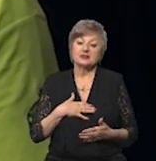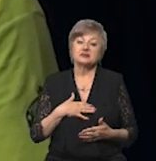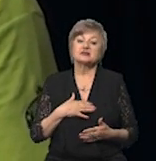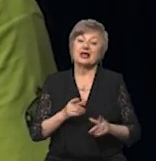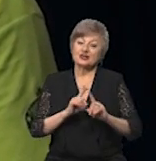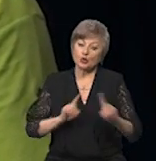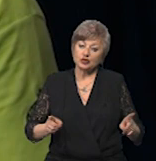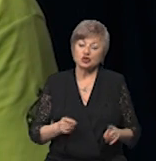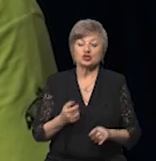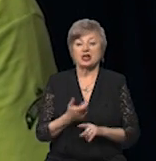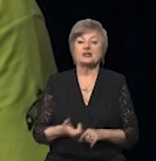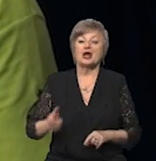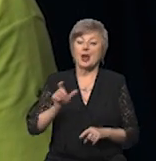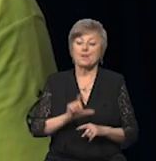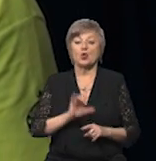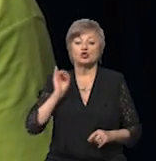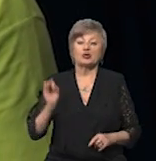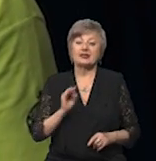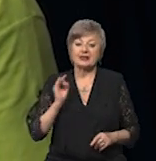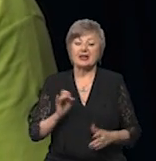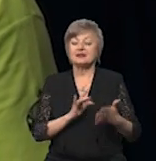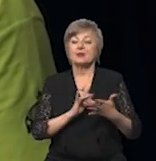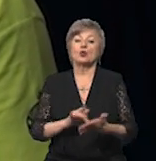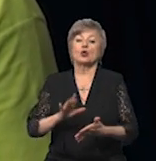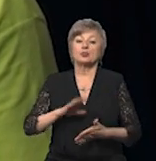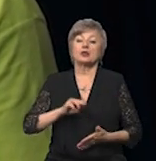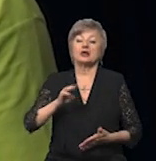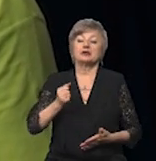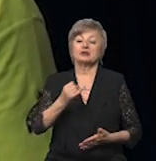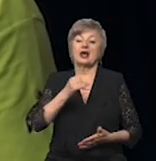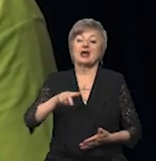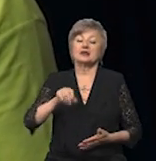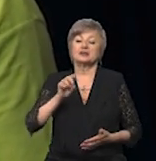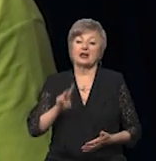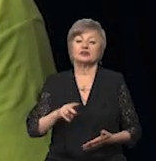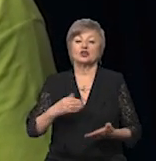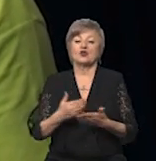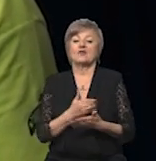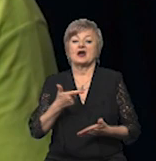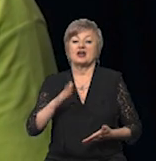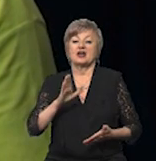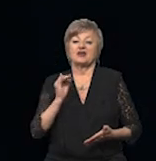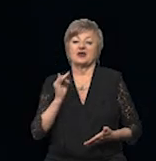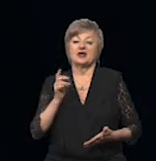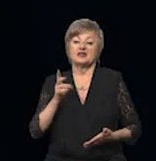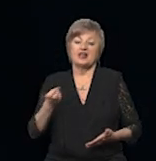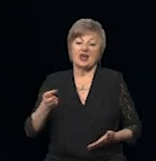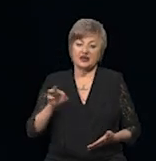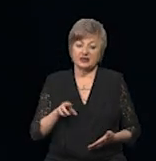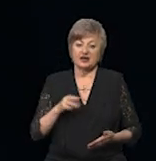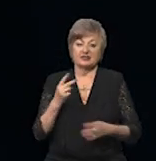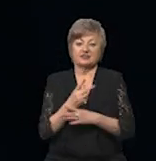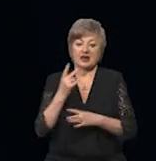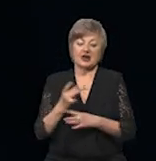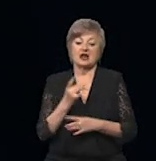Ну, найбільш цікаві подорожі були Таїланд, Нова Гвінея. Нова Гвінея, до речі, я двічі